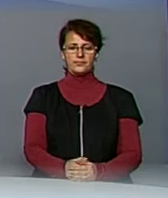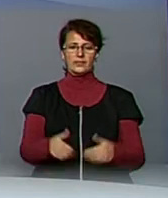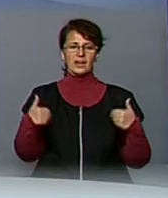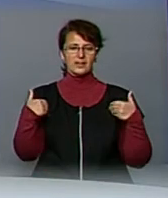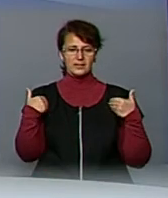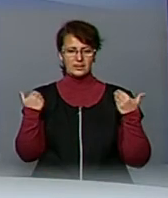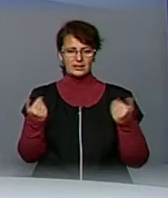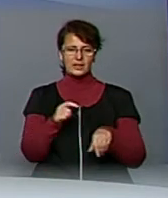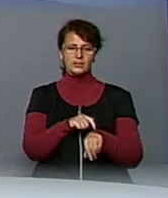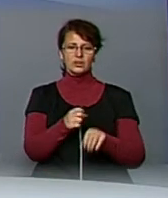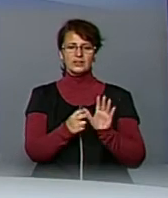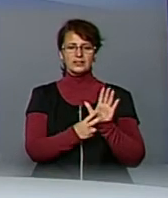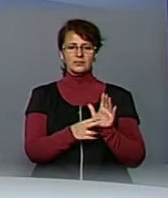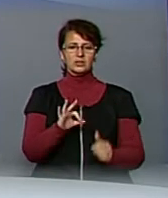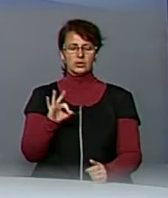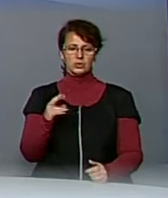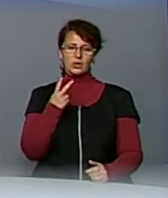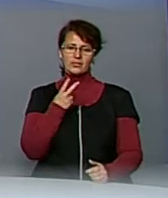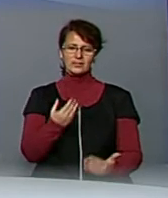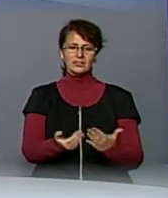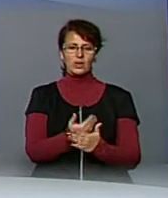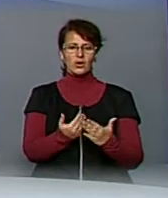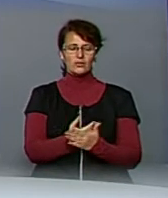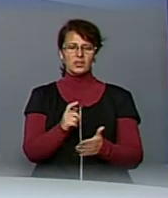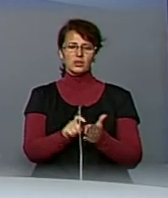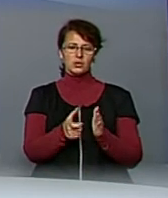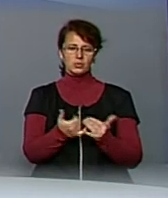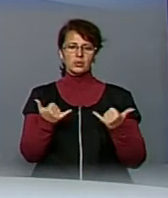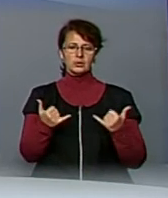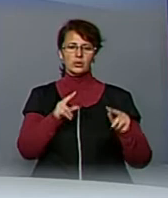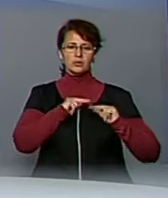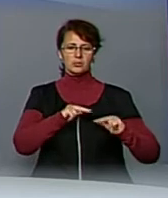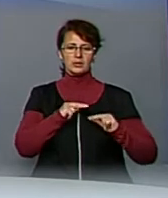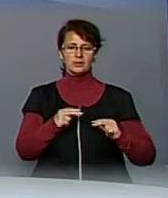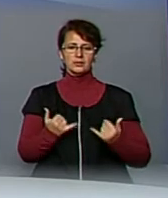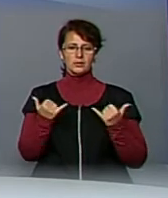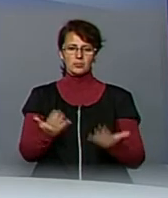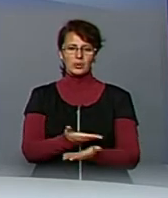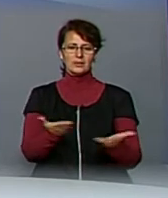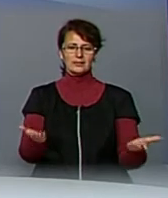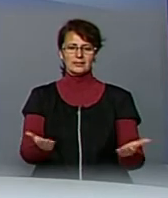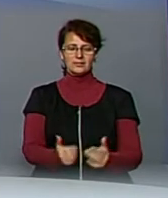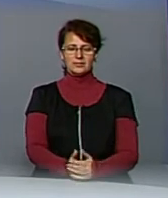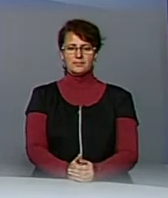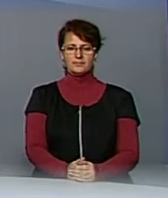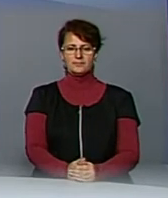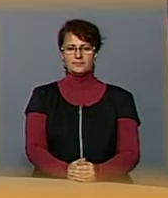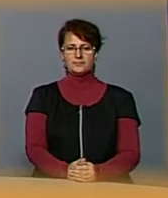Вітаю на годиннику 17:00. Ви дивитесь новини. У студії для вас працює Сергій Барашевський, сурдопереклад Олена